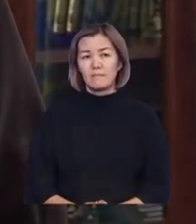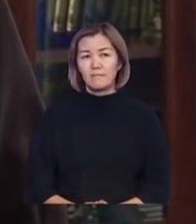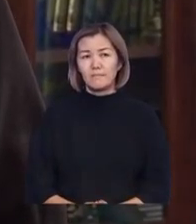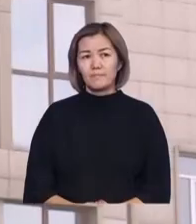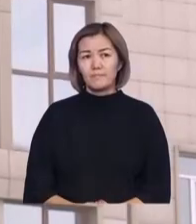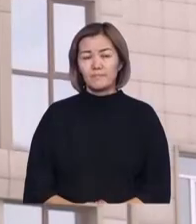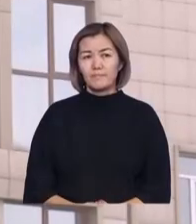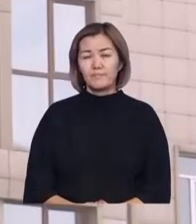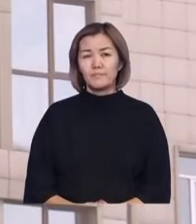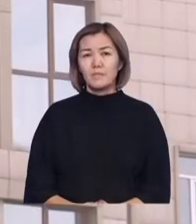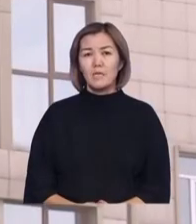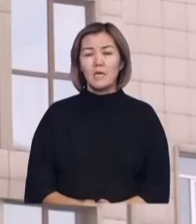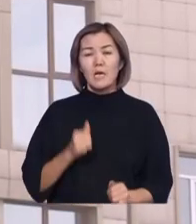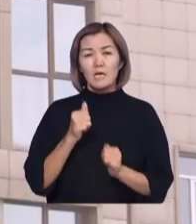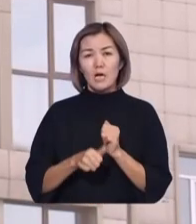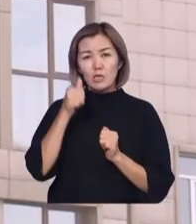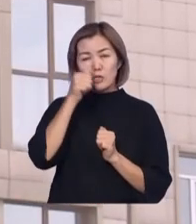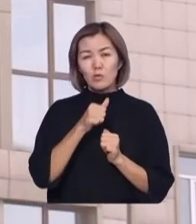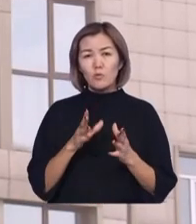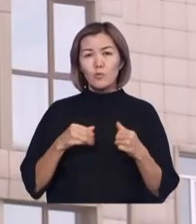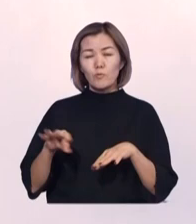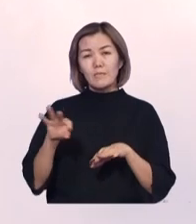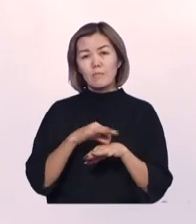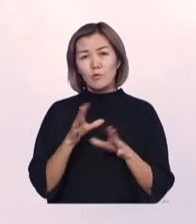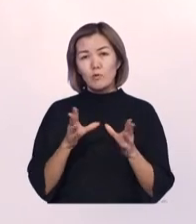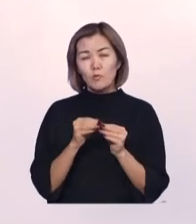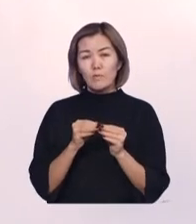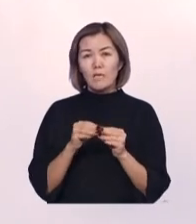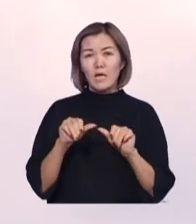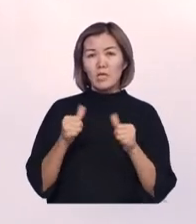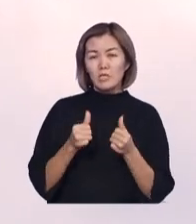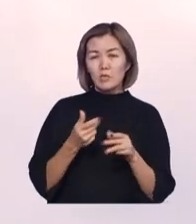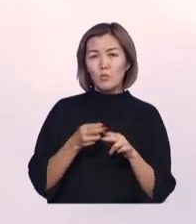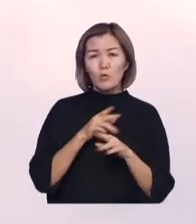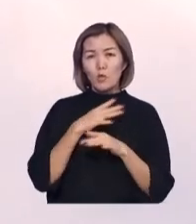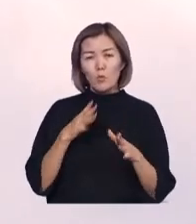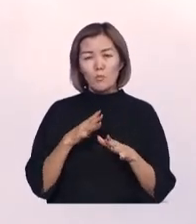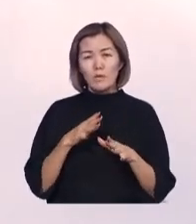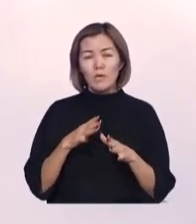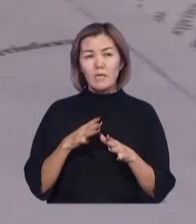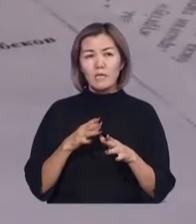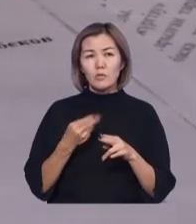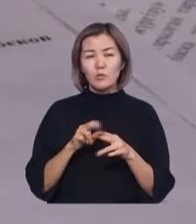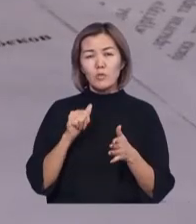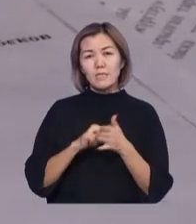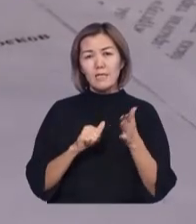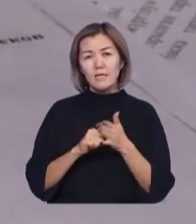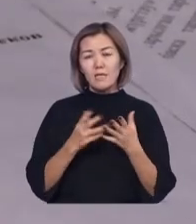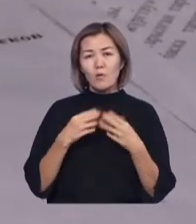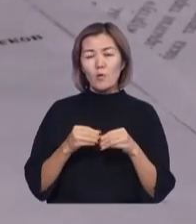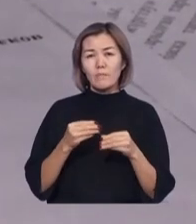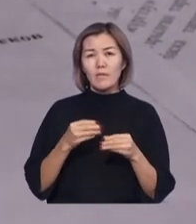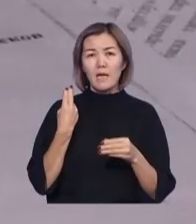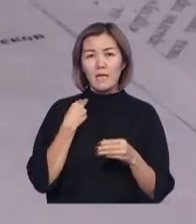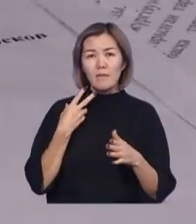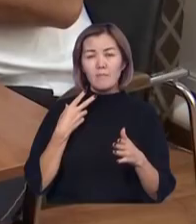міндет. Жыл сайын отбасын құрушылар санымен қатар олардың ажырасу деректері де өсуде. Соның салдарынан қоғамда алимент